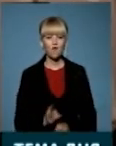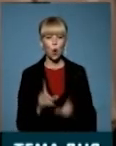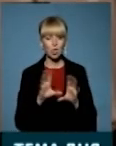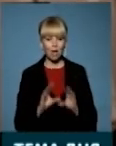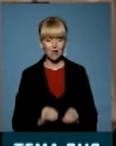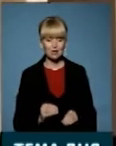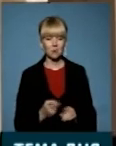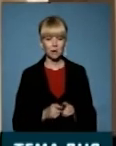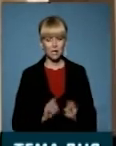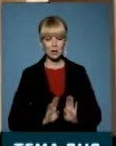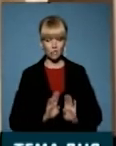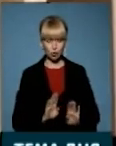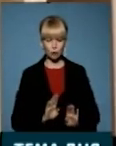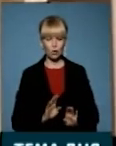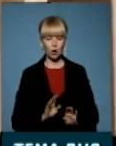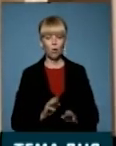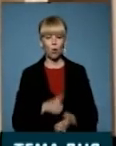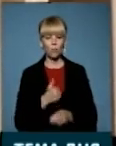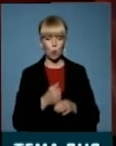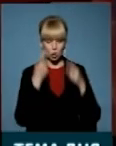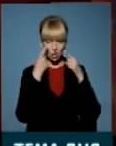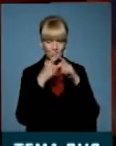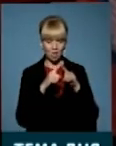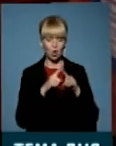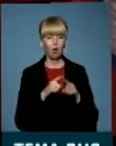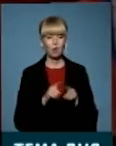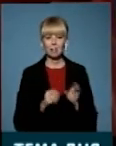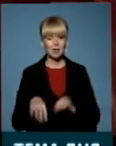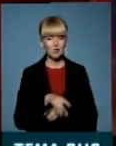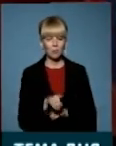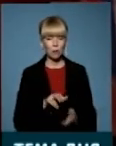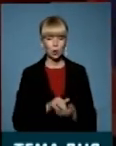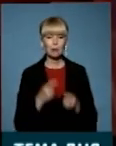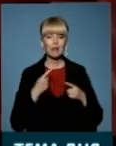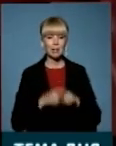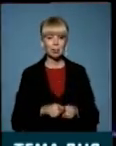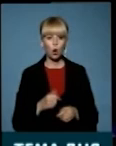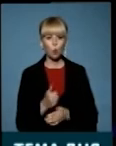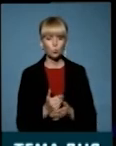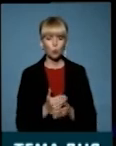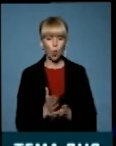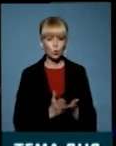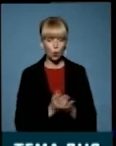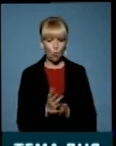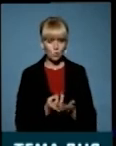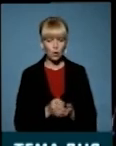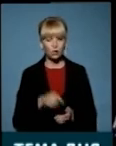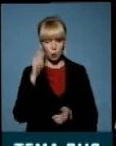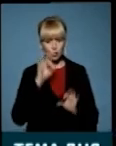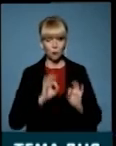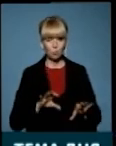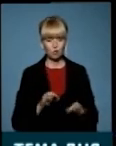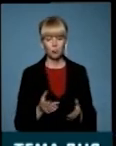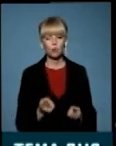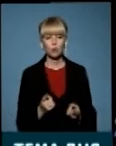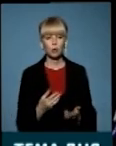вогнегасників. Це за словами заступника головного інженера Василя Сітенка. Однак не всі вони пройшли технічне обслуговування. Чоловік пояснює, чому.